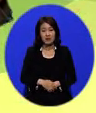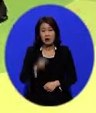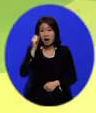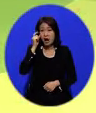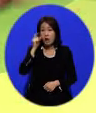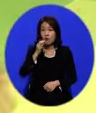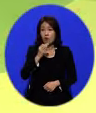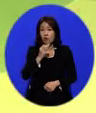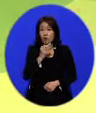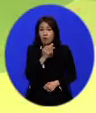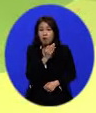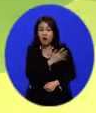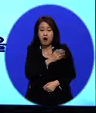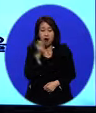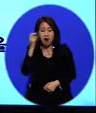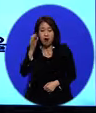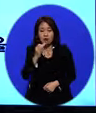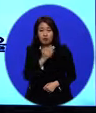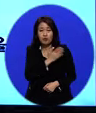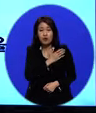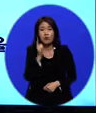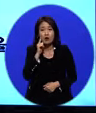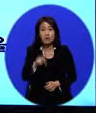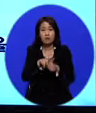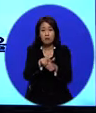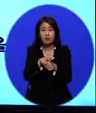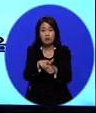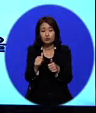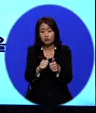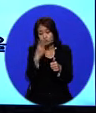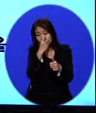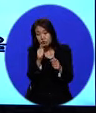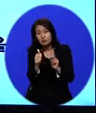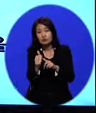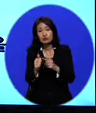현자는 벼락부자가 된 사람에게 왜 말과 마부를 주었을까?